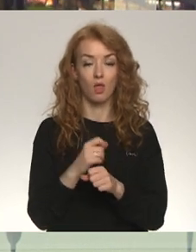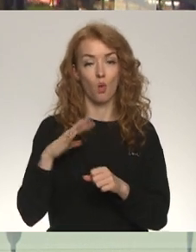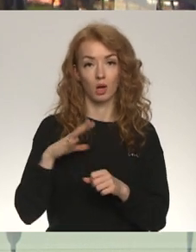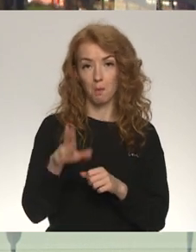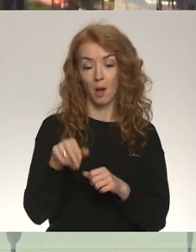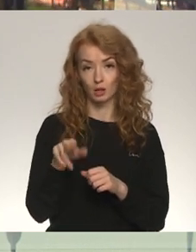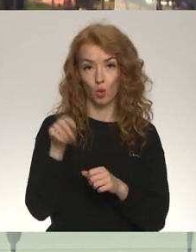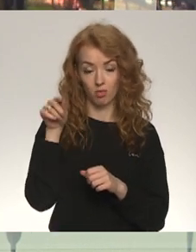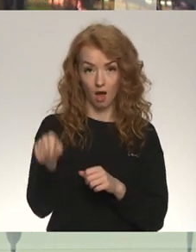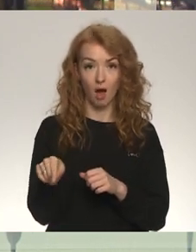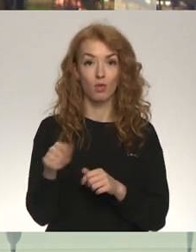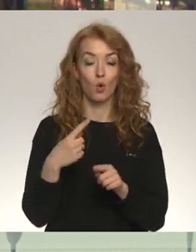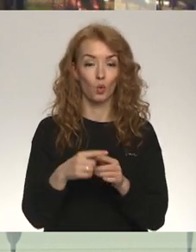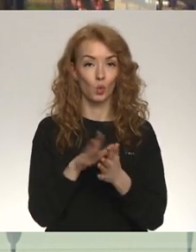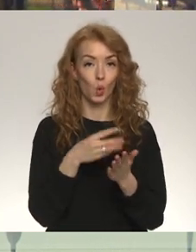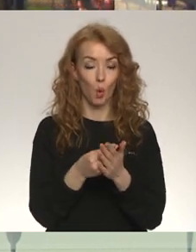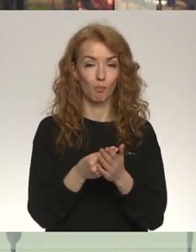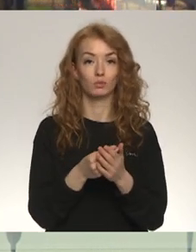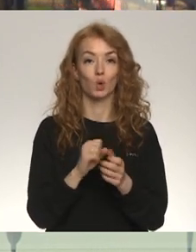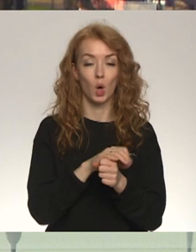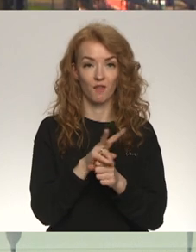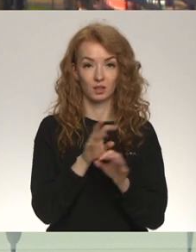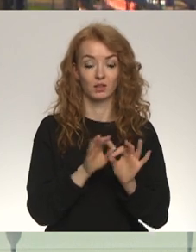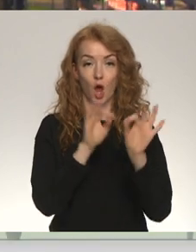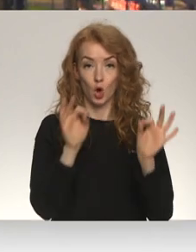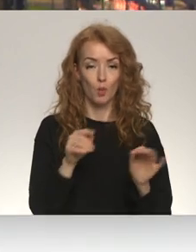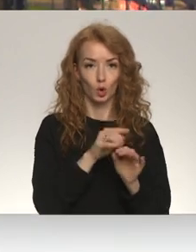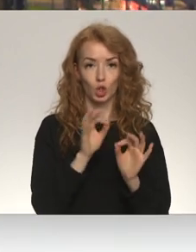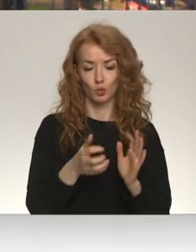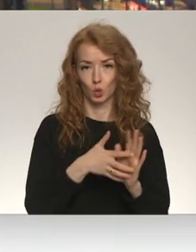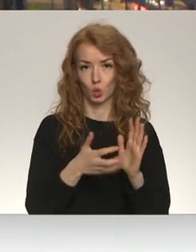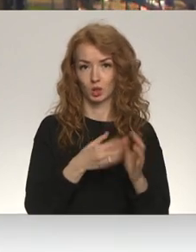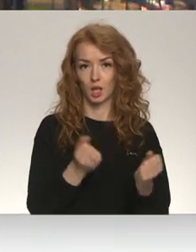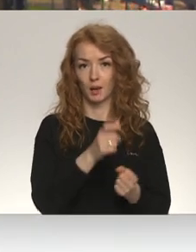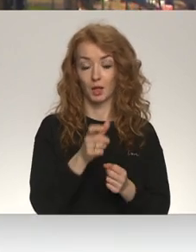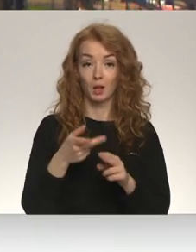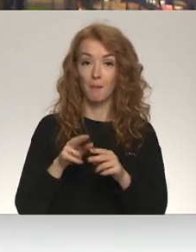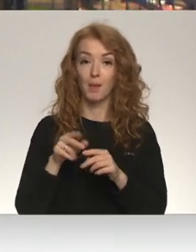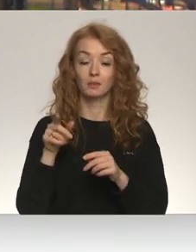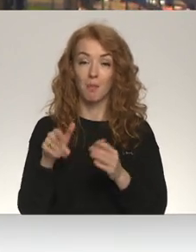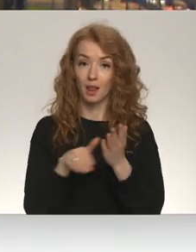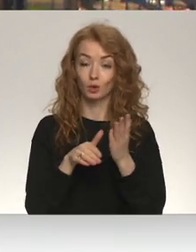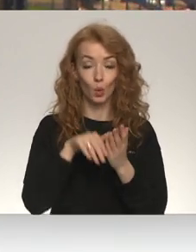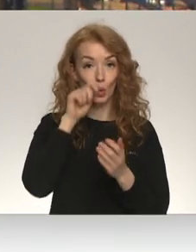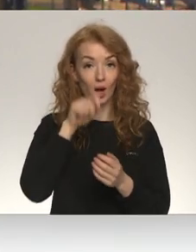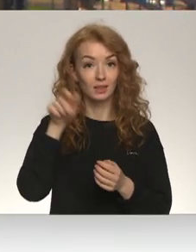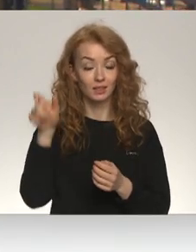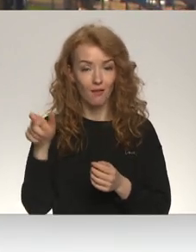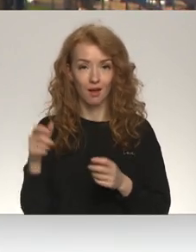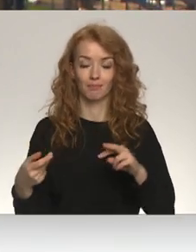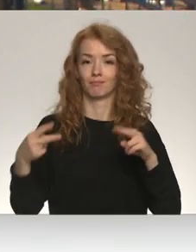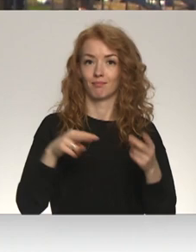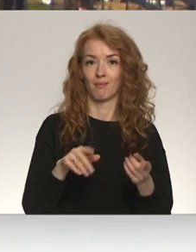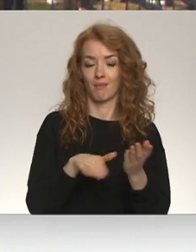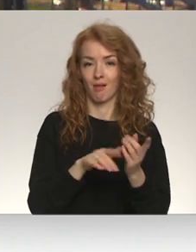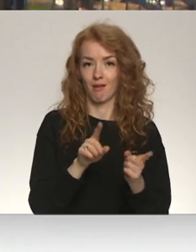iemītniekiem. Pansionātā jau kopš pandēmijas sākuma akūti trūkst darba roka. Tāpēc, palīdzot Ukrainas cilvēkiem, tiek risināta arī